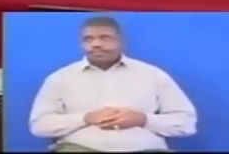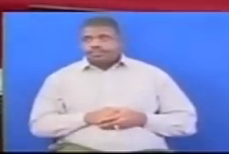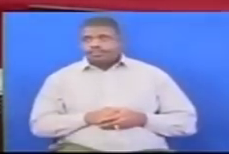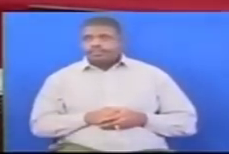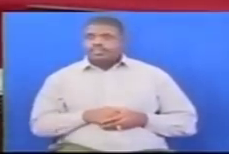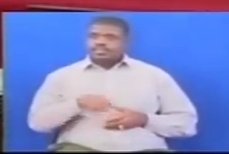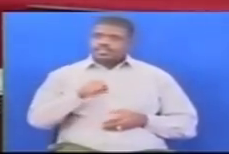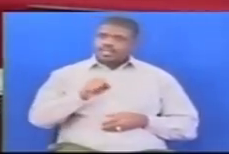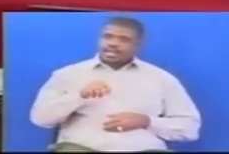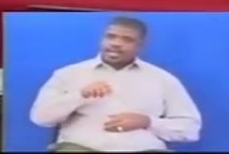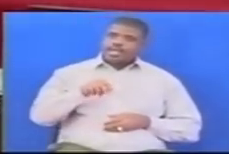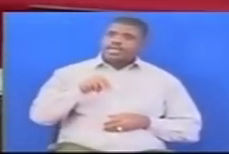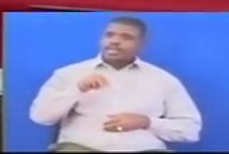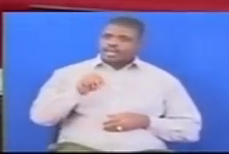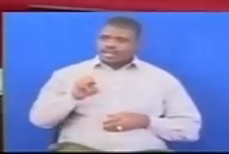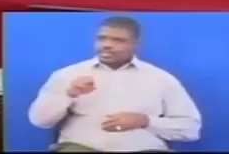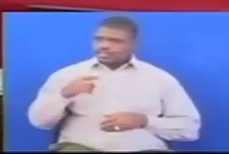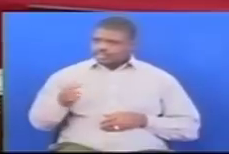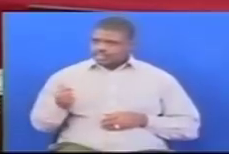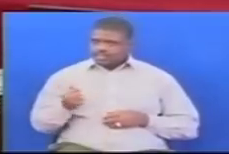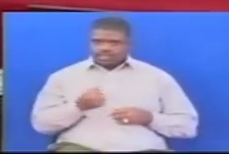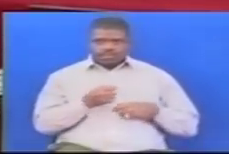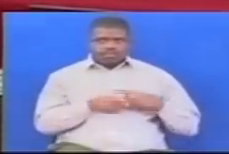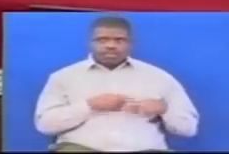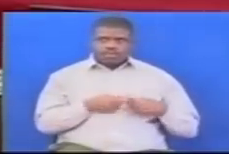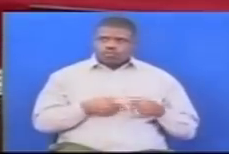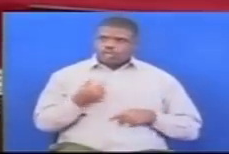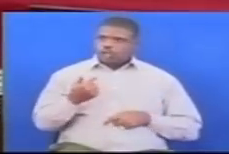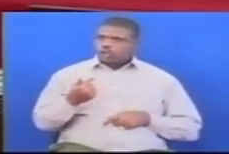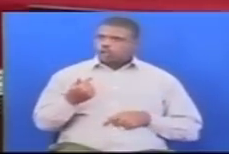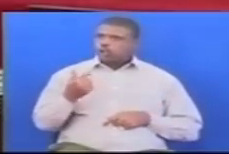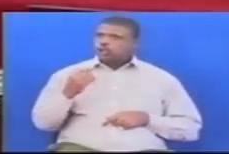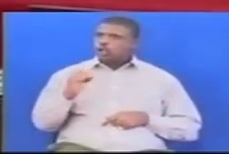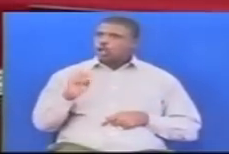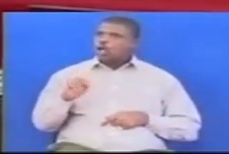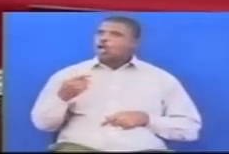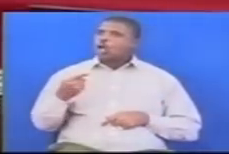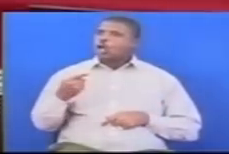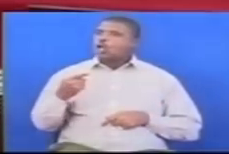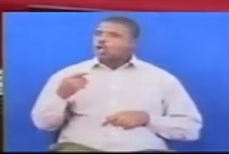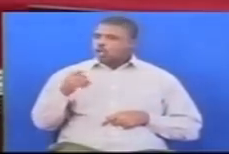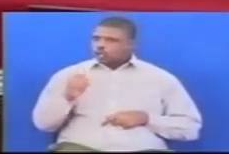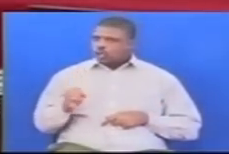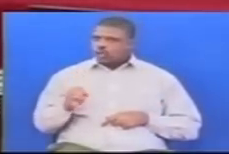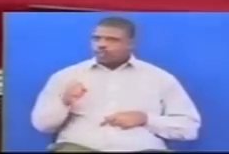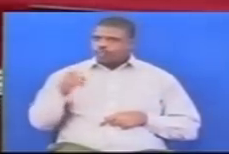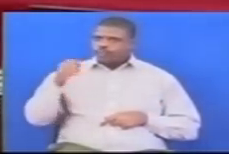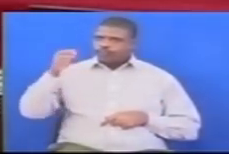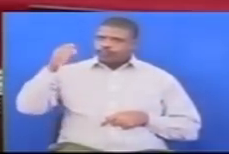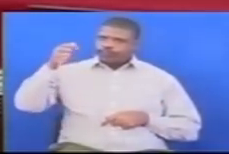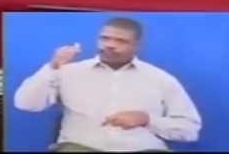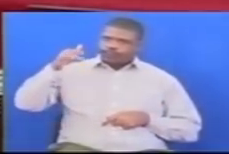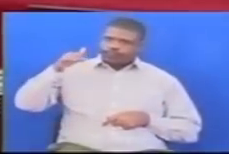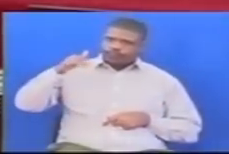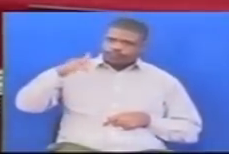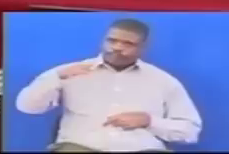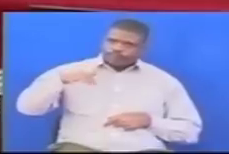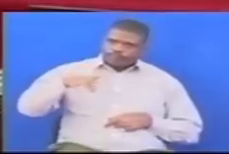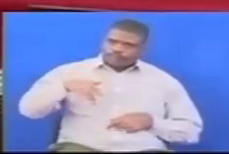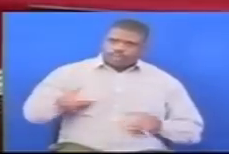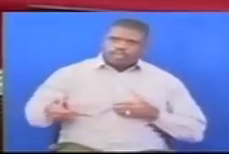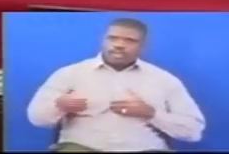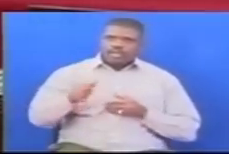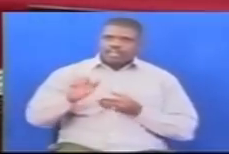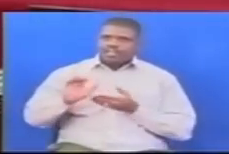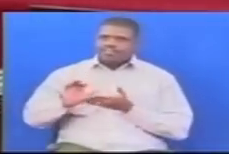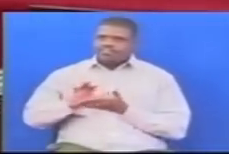Zanet na kuangalia mradi wa Tongwe. Hii miradi ni maji ambayo yanachirizika kutoka milimani yaweze